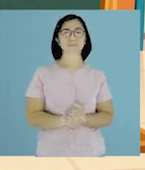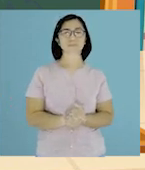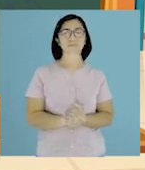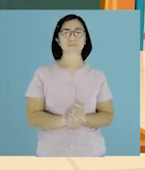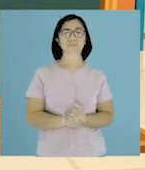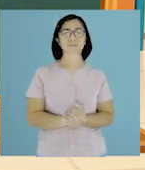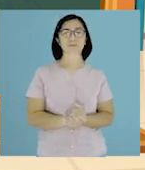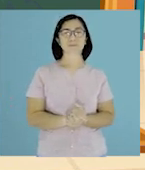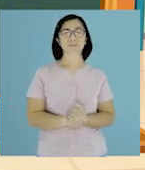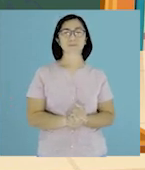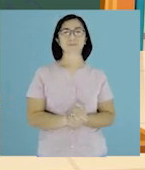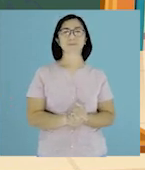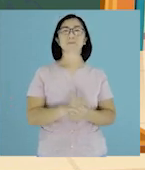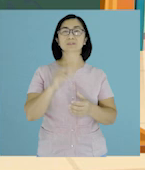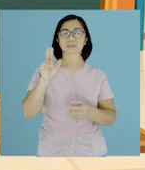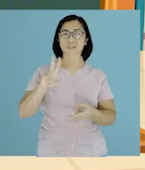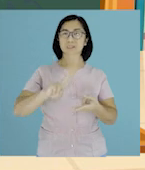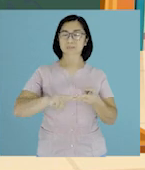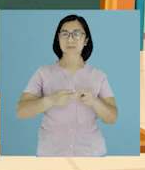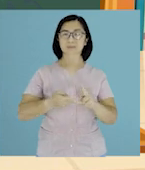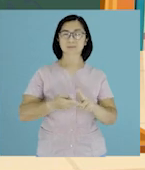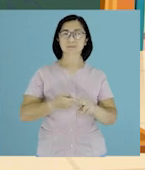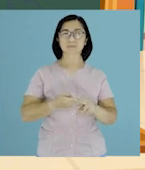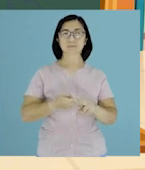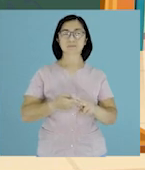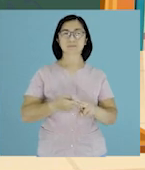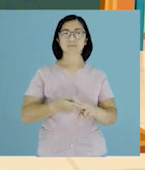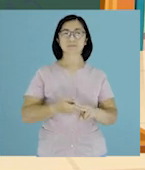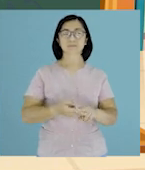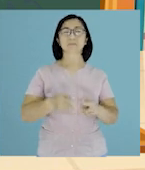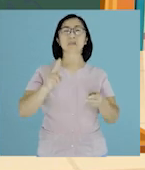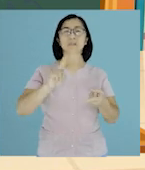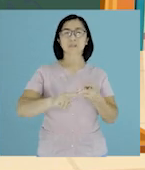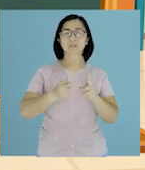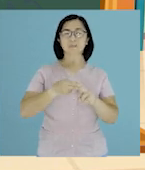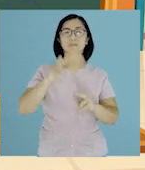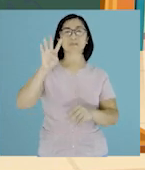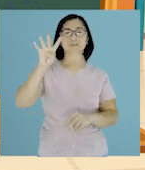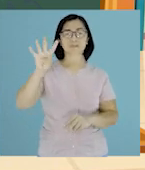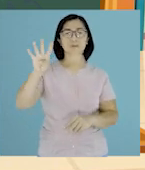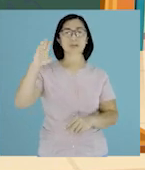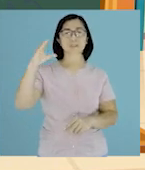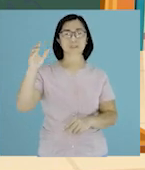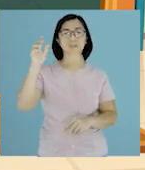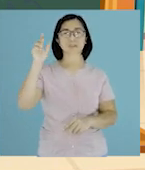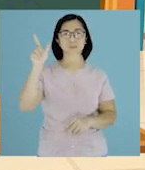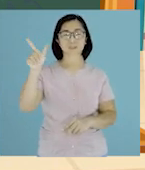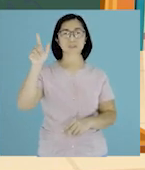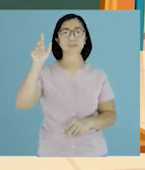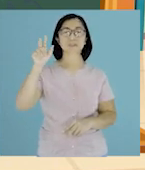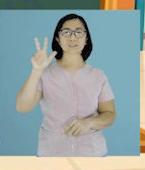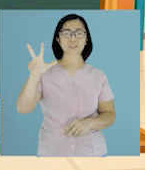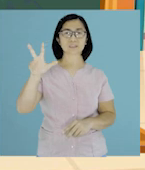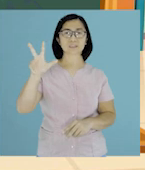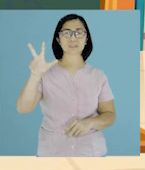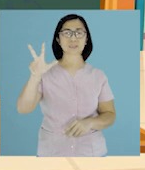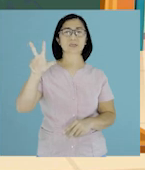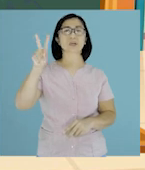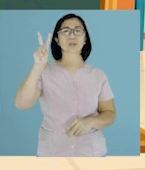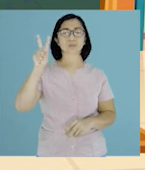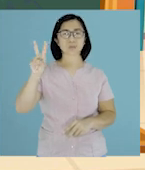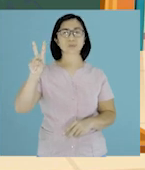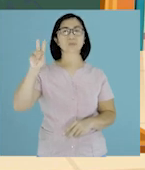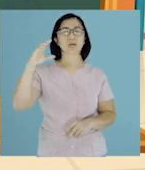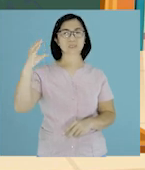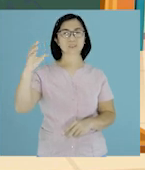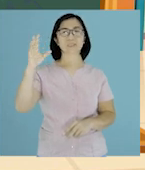Sa natitirang tatlong number, ang number 423 at 284